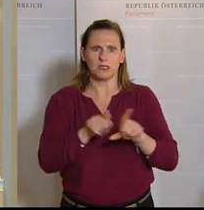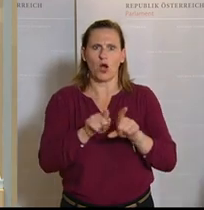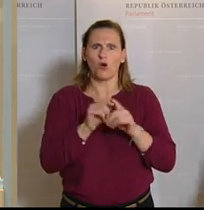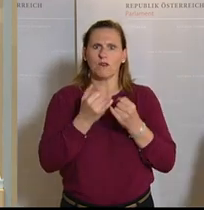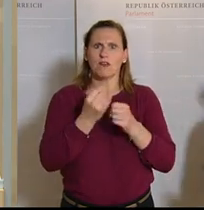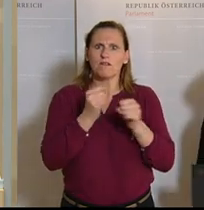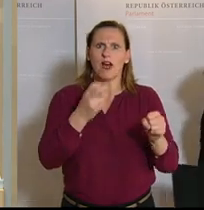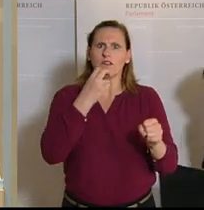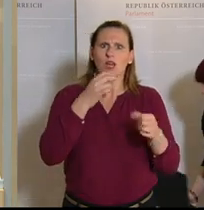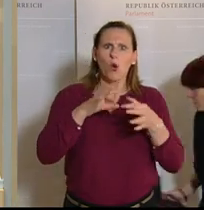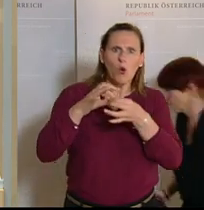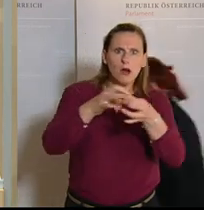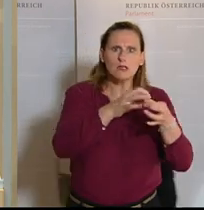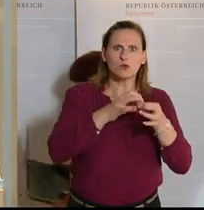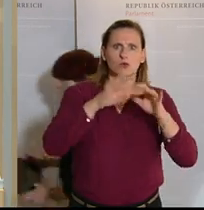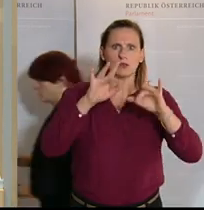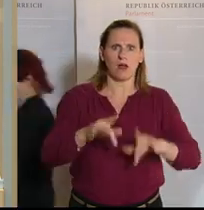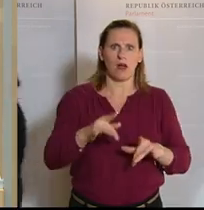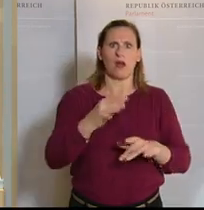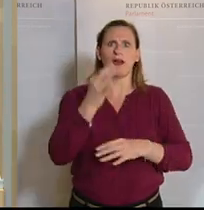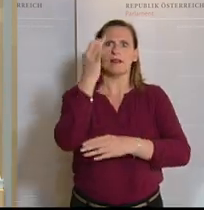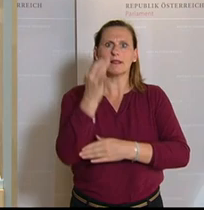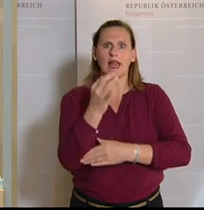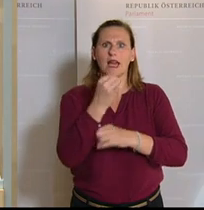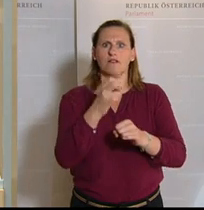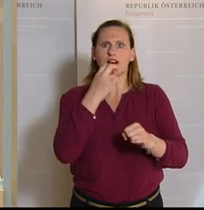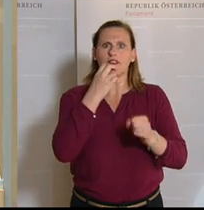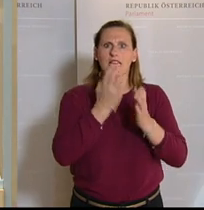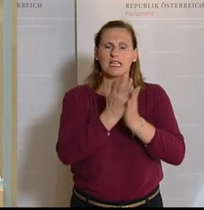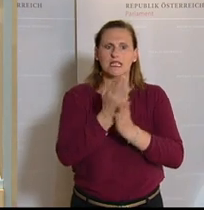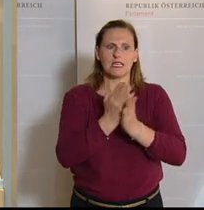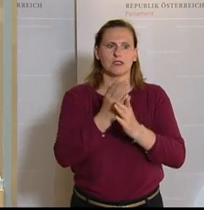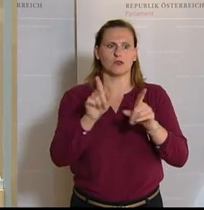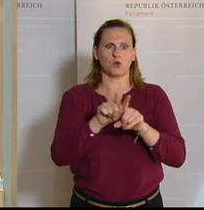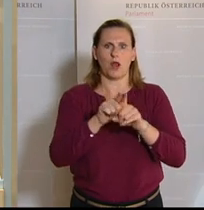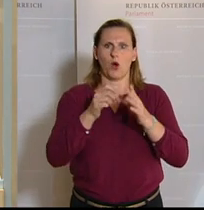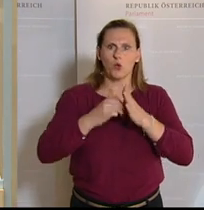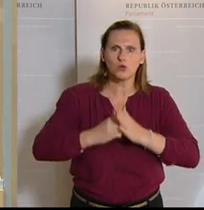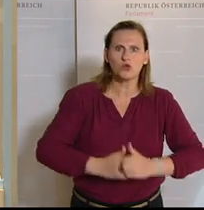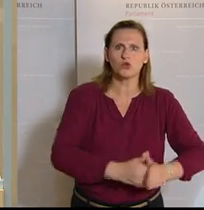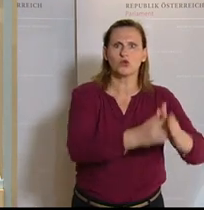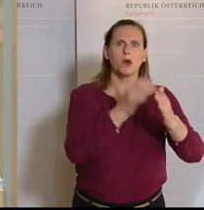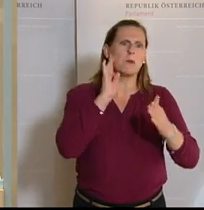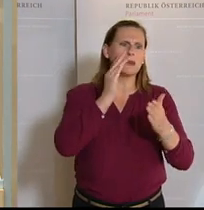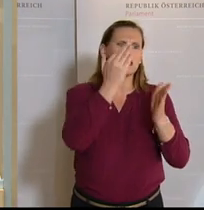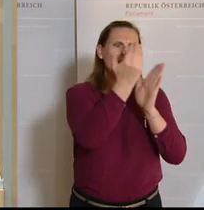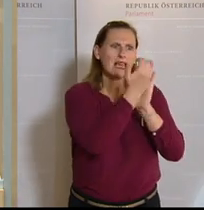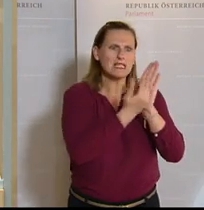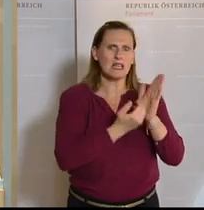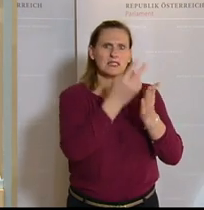Organisationen stattfinden, von Trägern von Freiwilligendiensten, für deren finanzielle Unterstützung sollen. Lesen Sie das Gesetz.